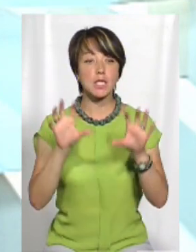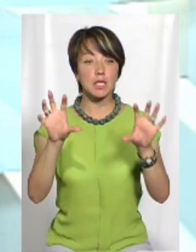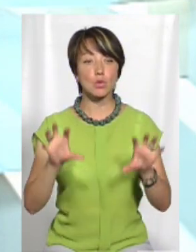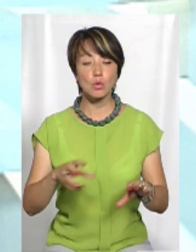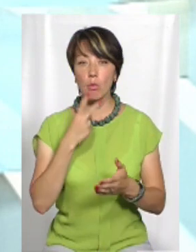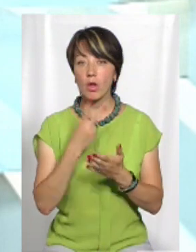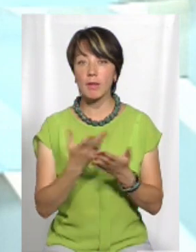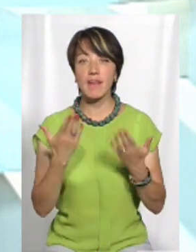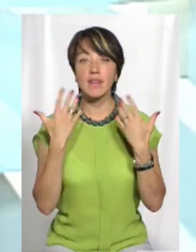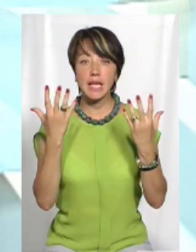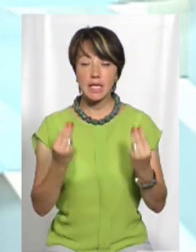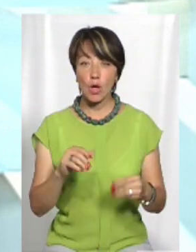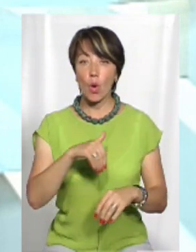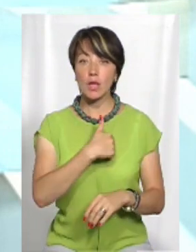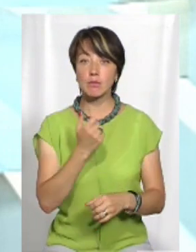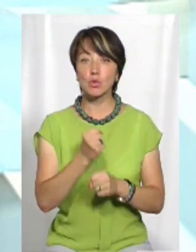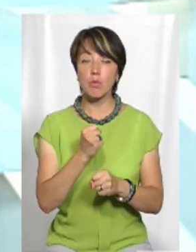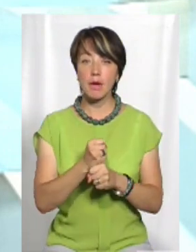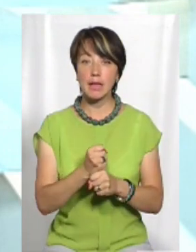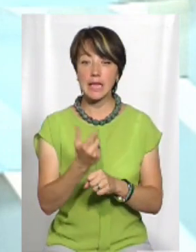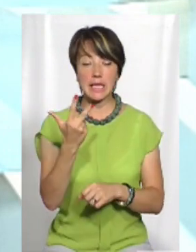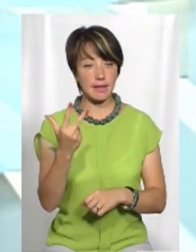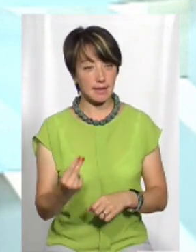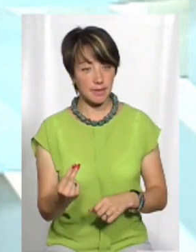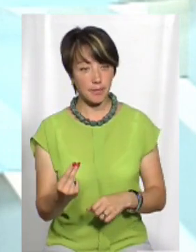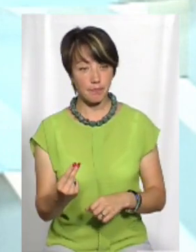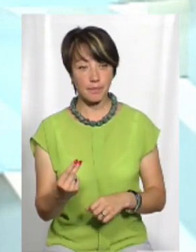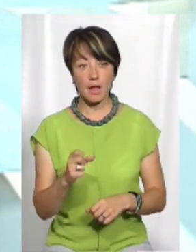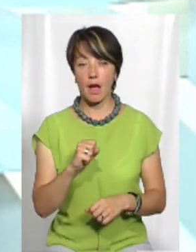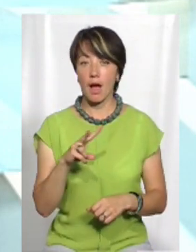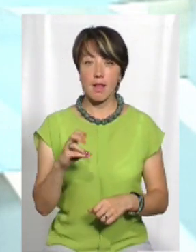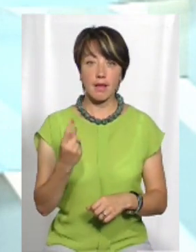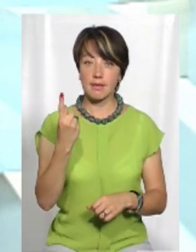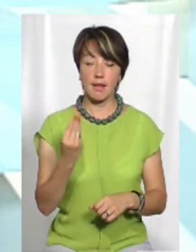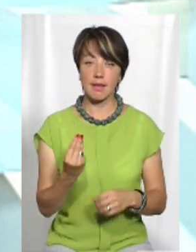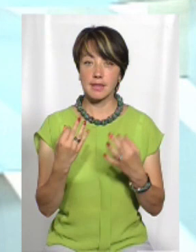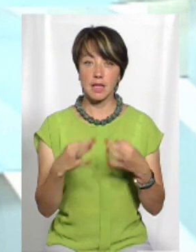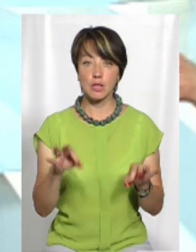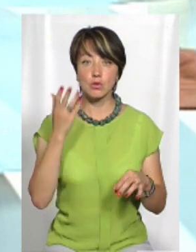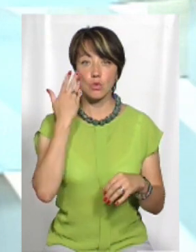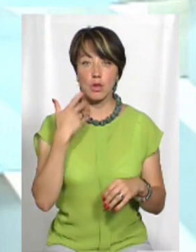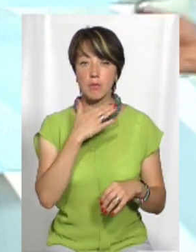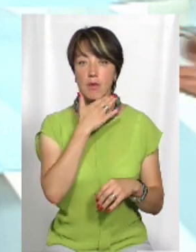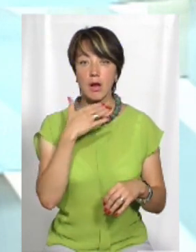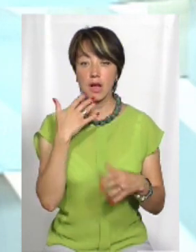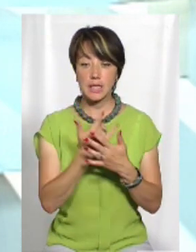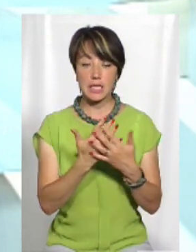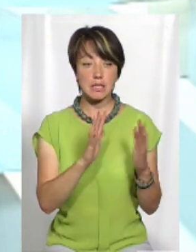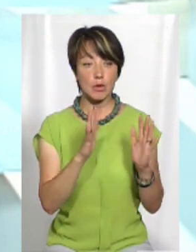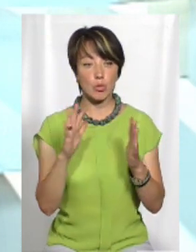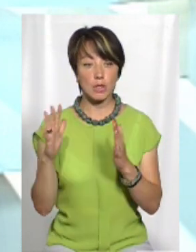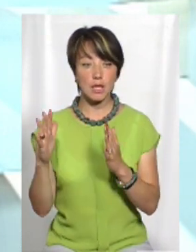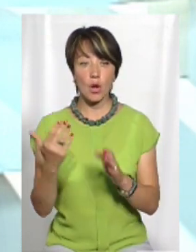Ми подивимося, які вихідні. Ми хотіли б його зробити все ж таки на 3 дні. Але не на День Незалежності, коли багато різних